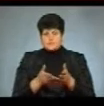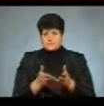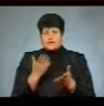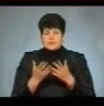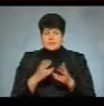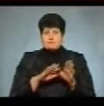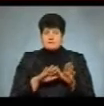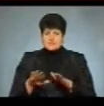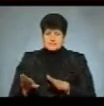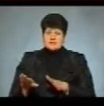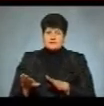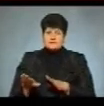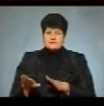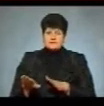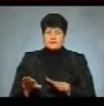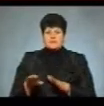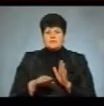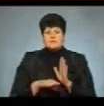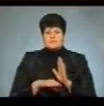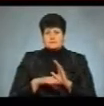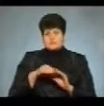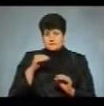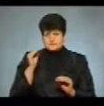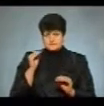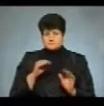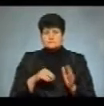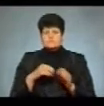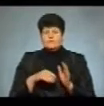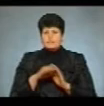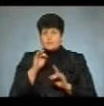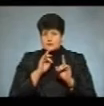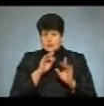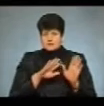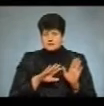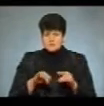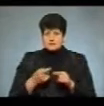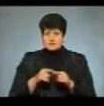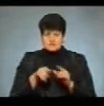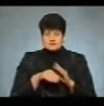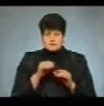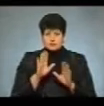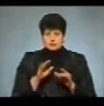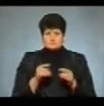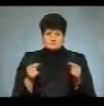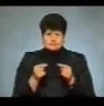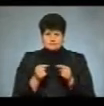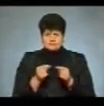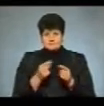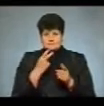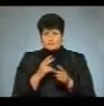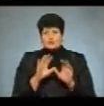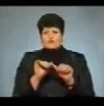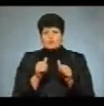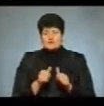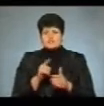що після, скажімо так, парламентських виборів, після виборів президента, це, відповідно, буде більш логічніше, тому що, відповідно, будуть формуватися